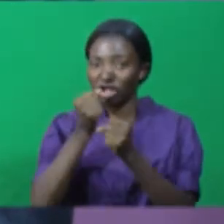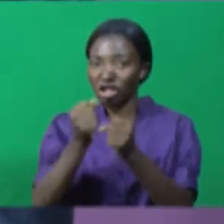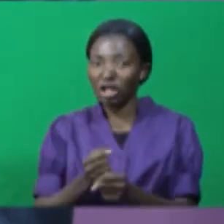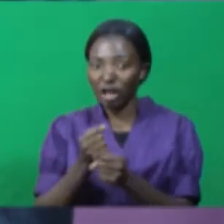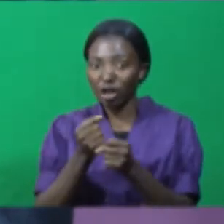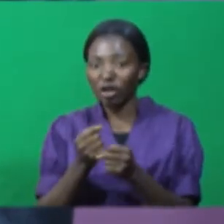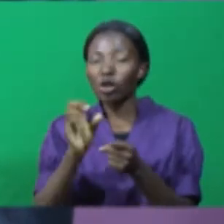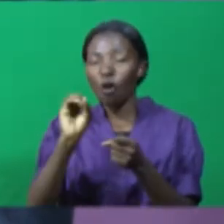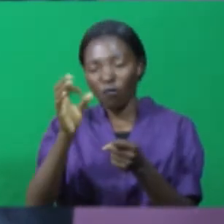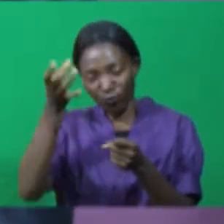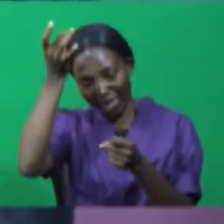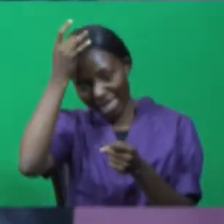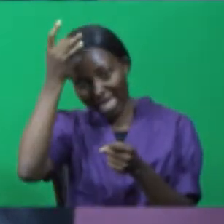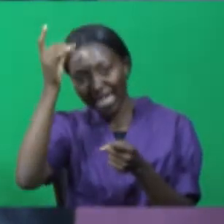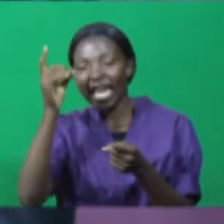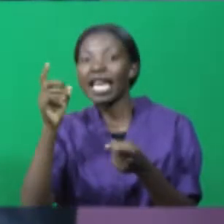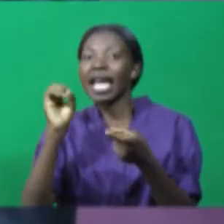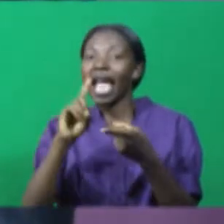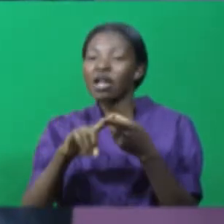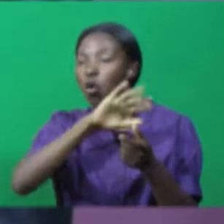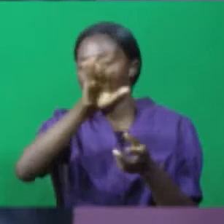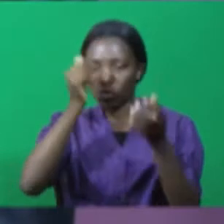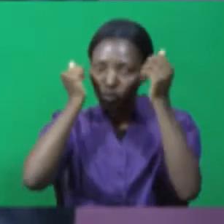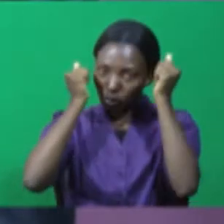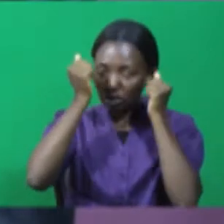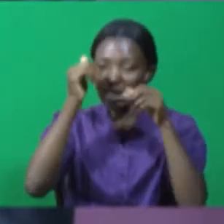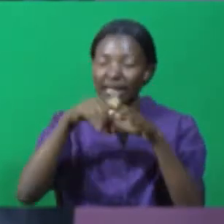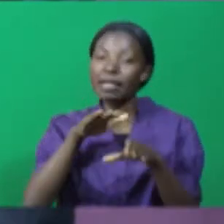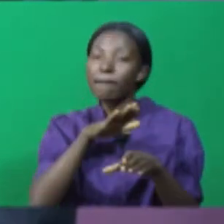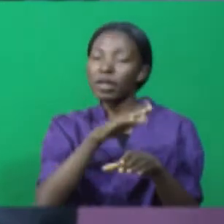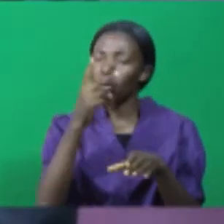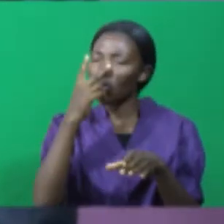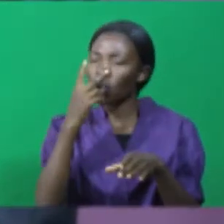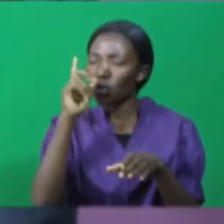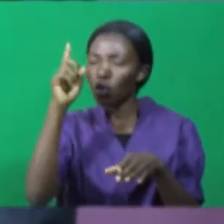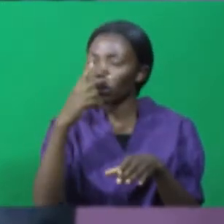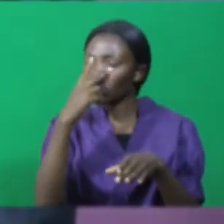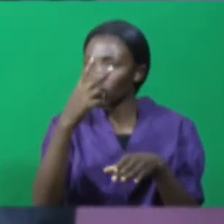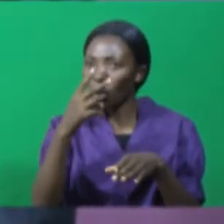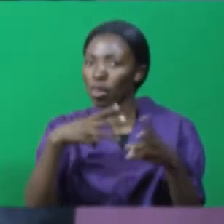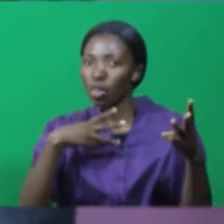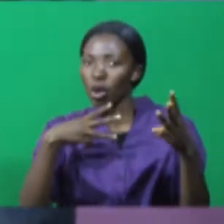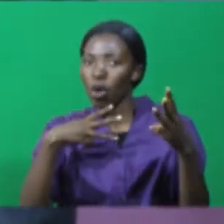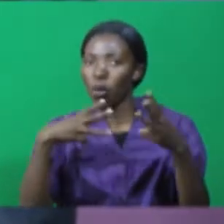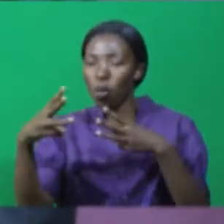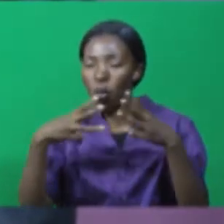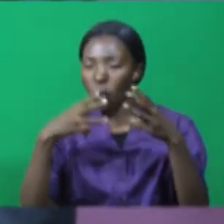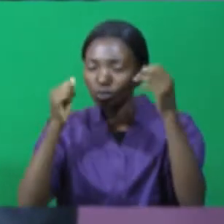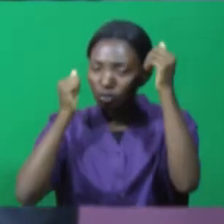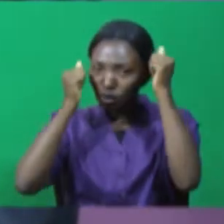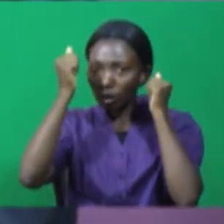dzavo navatashi vake vemabhiza. Mangwanani Jehovha akatarira hondo yevaigipita ari mushongo yemoto